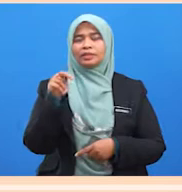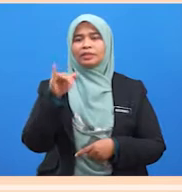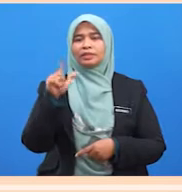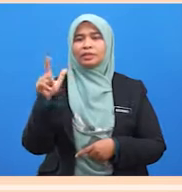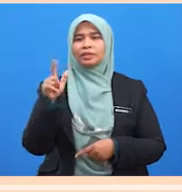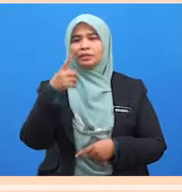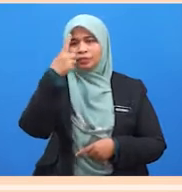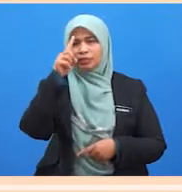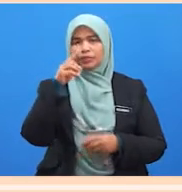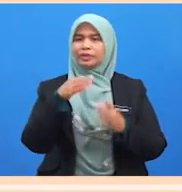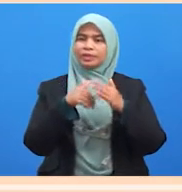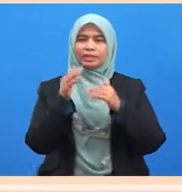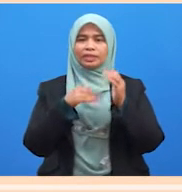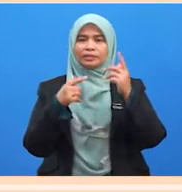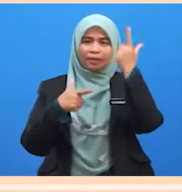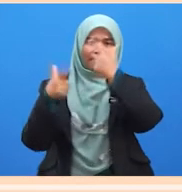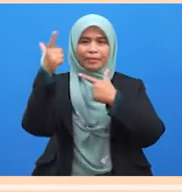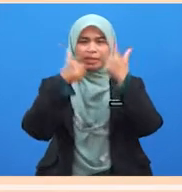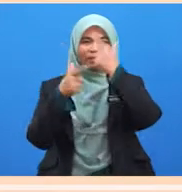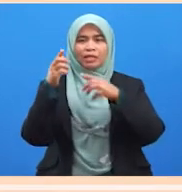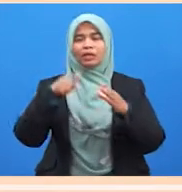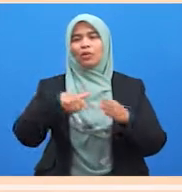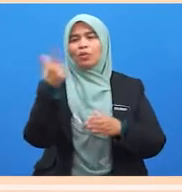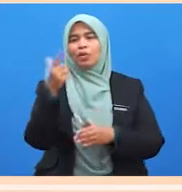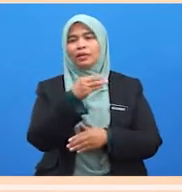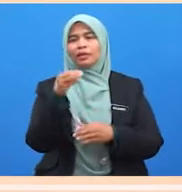Jawapannya ialah untuk keselesaan